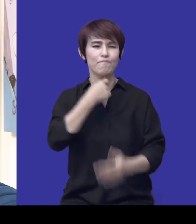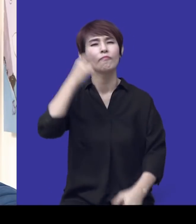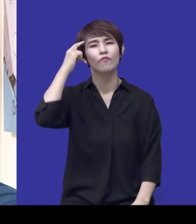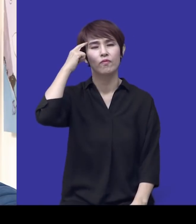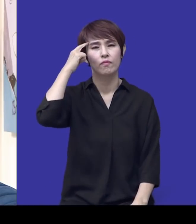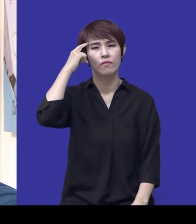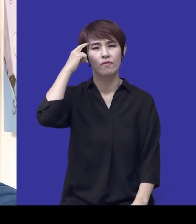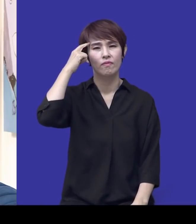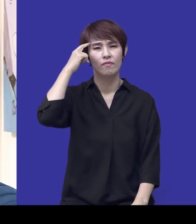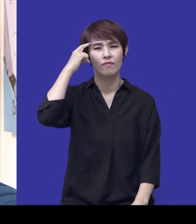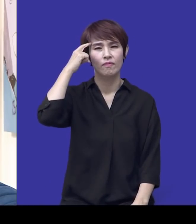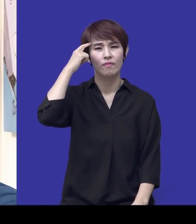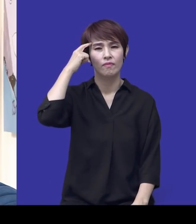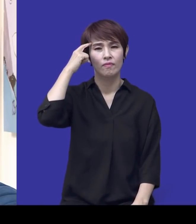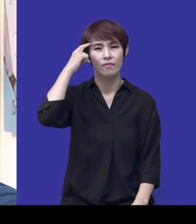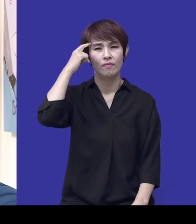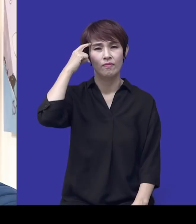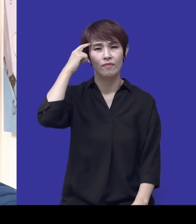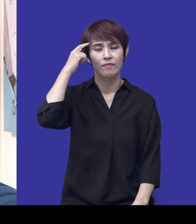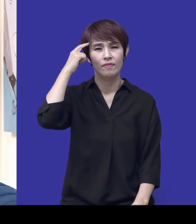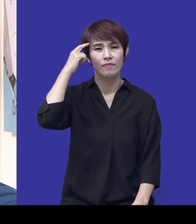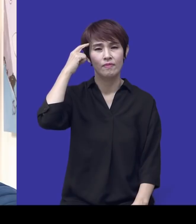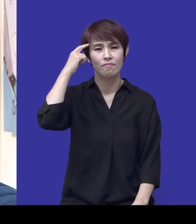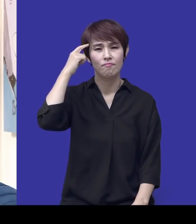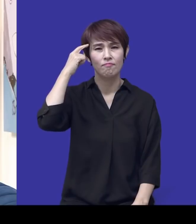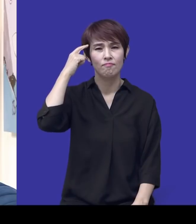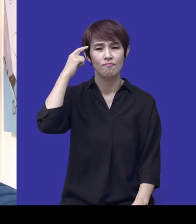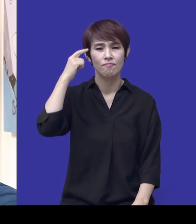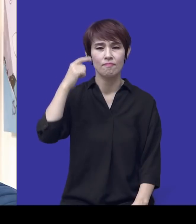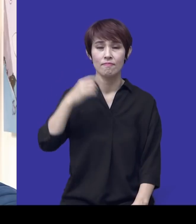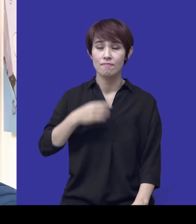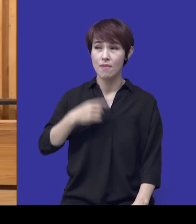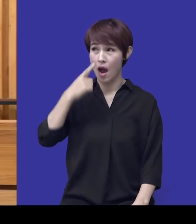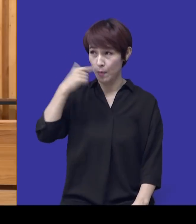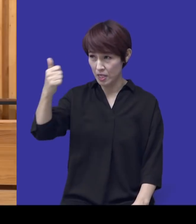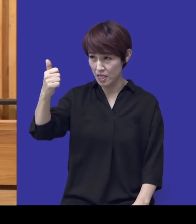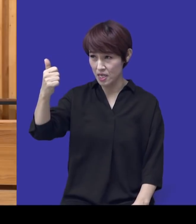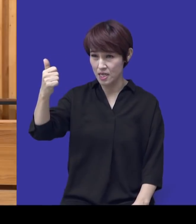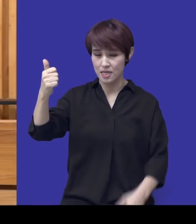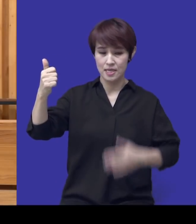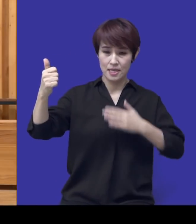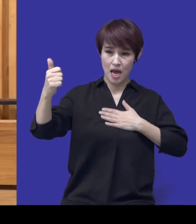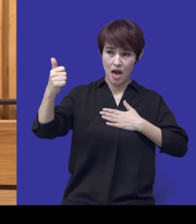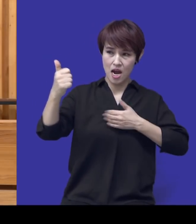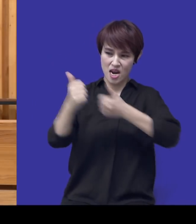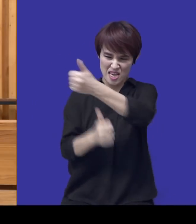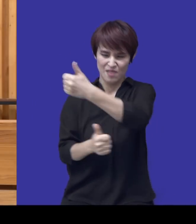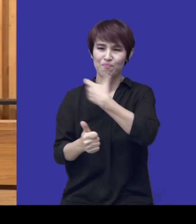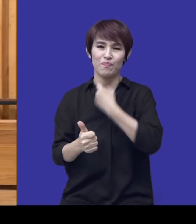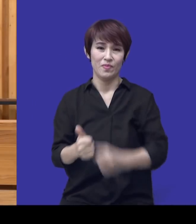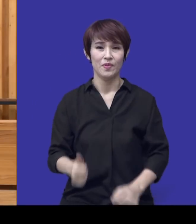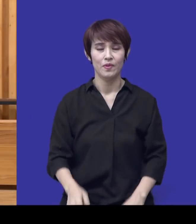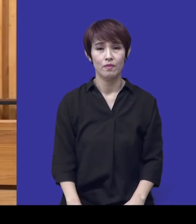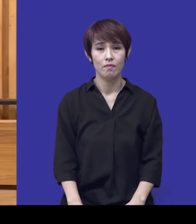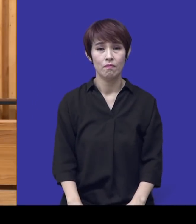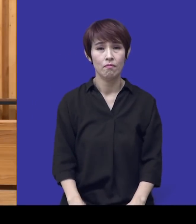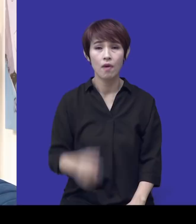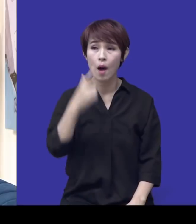그러니까 아버지를 왠지 모르게 그냥 이기고 싶었어요. 당시 아버님은 어떤 아. 분이셨어요?